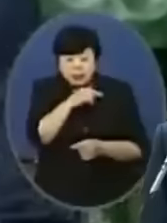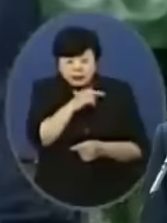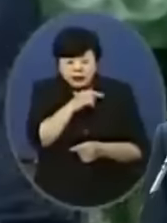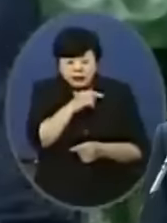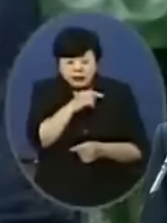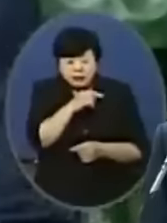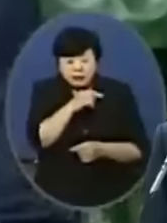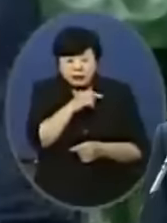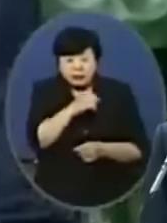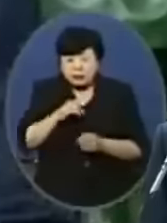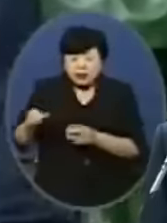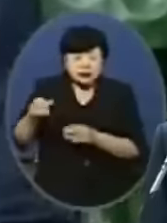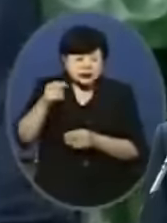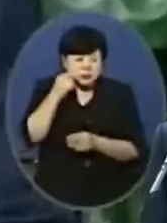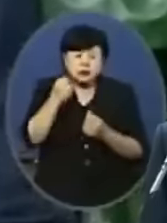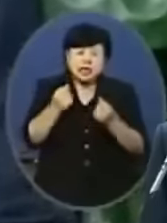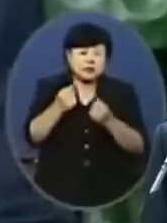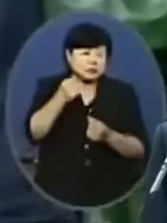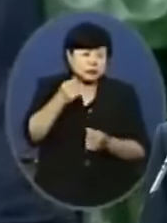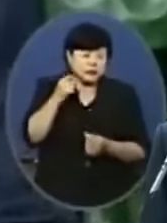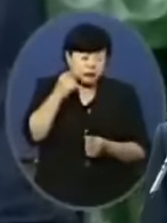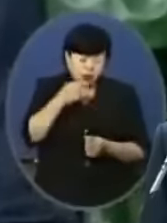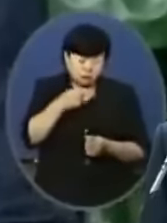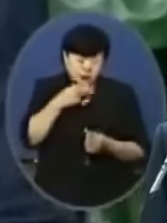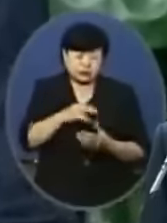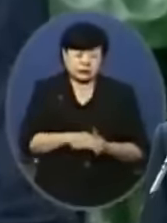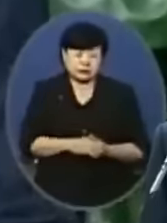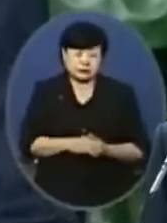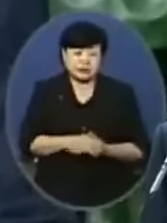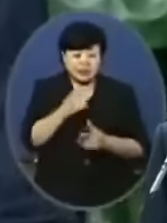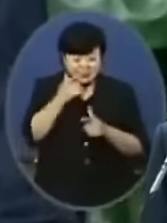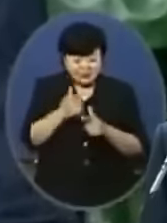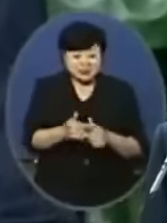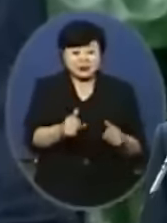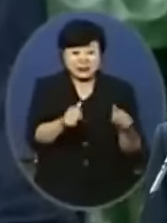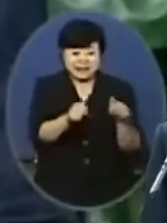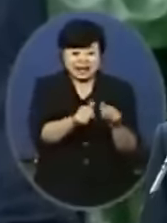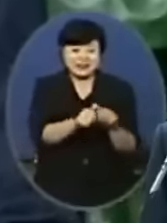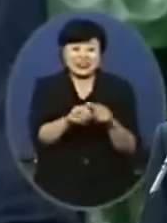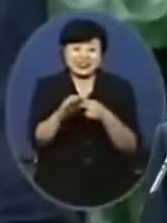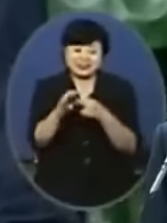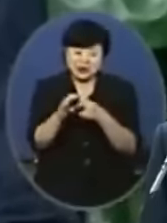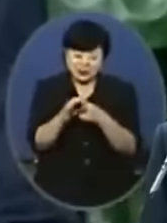것을 제낄 수가 있는 힘이 없어요. 그런데 예수님이 같이 계시면